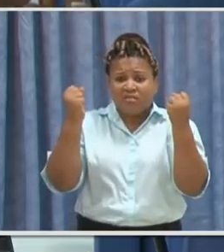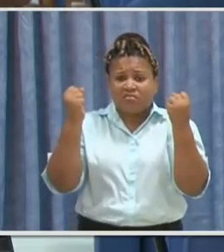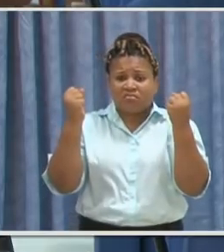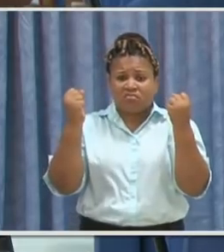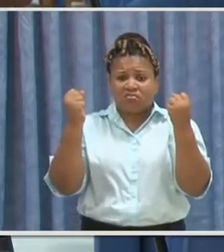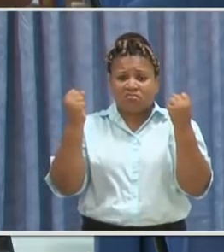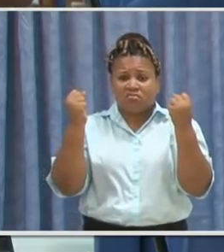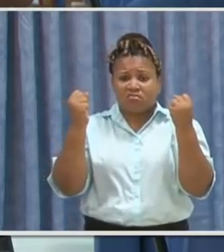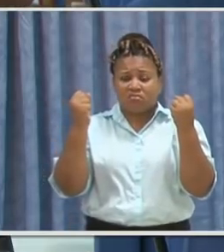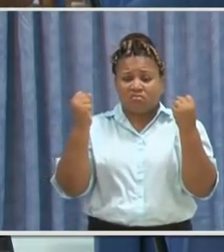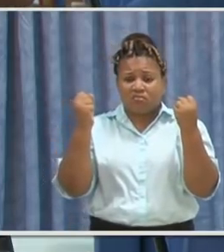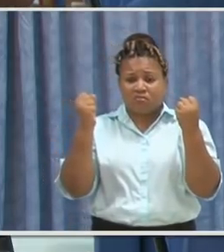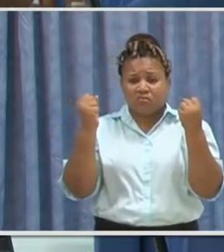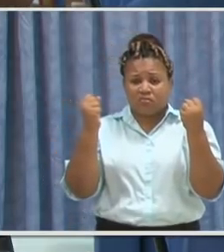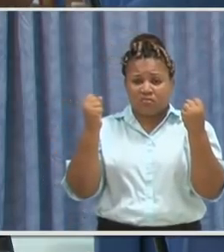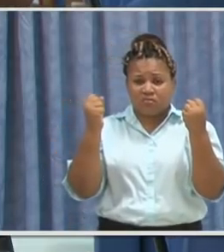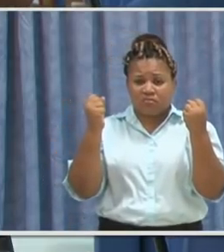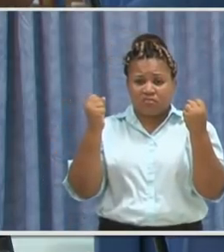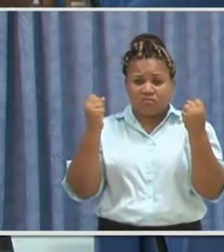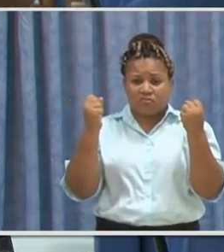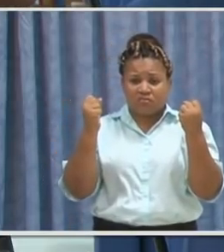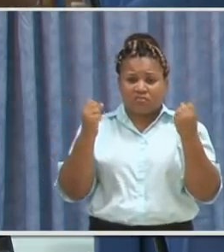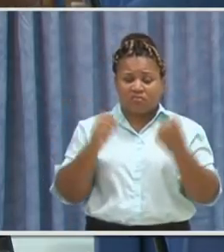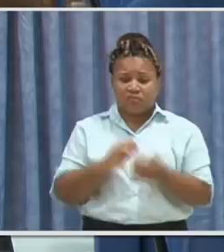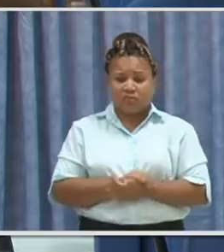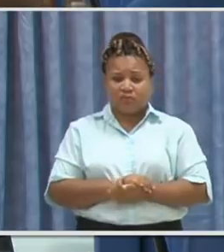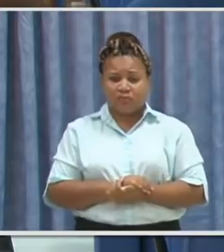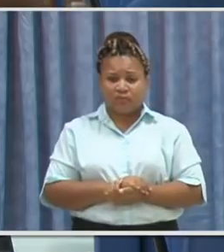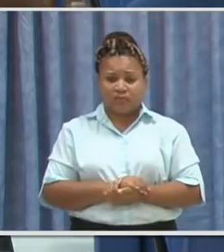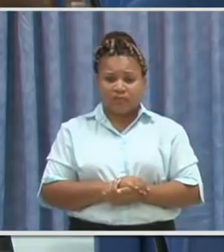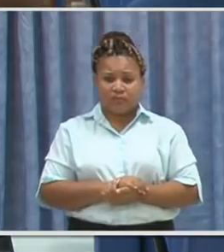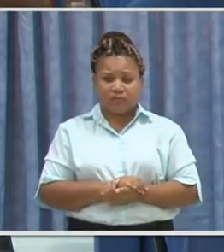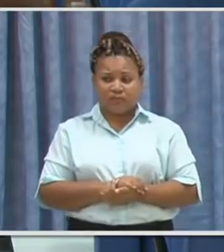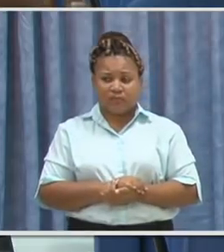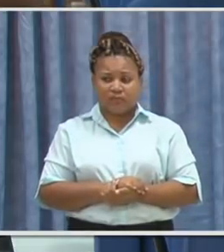décisions finales, le ça a fait.